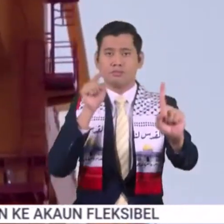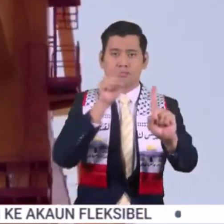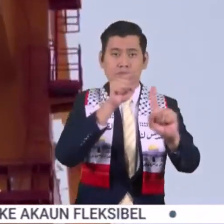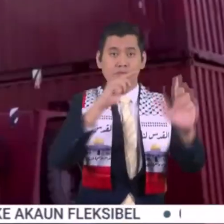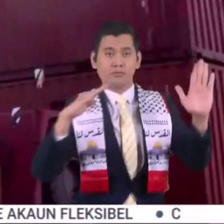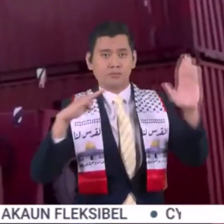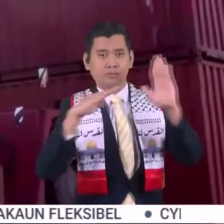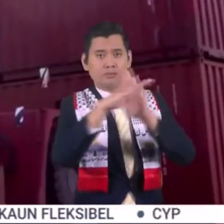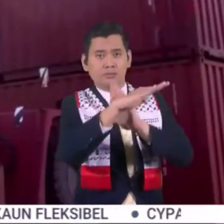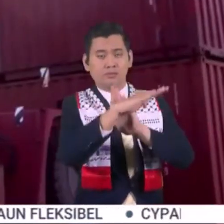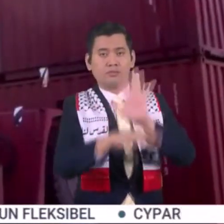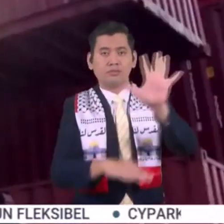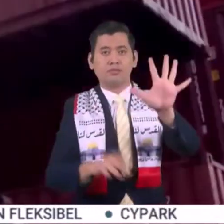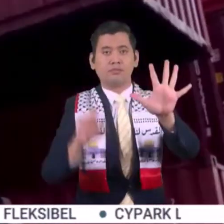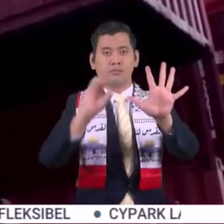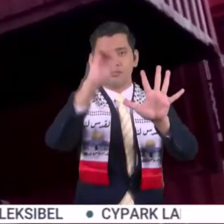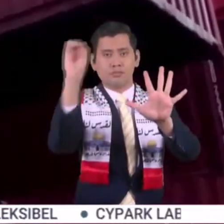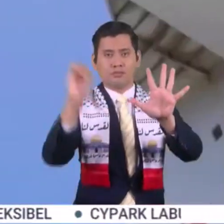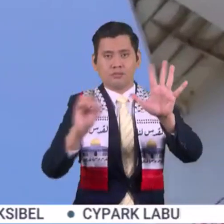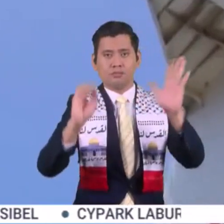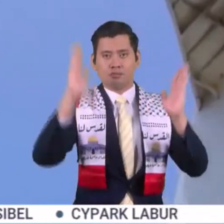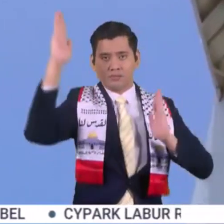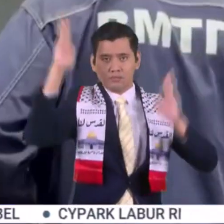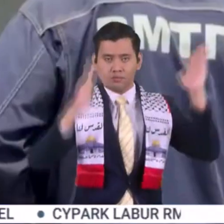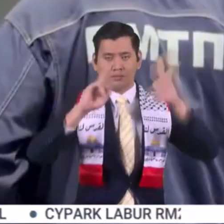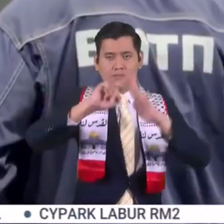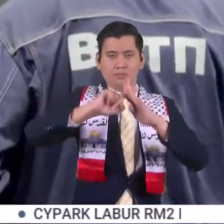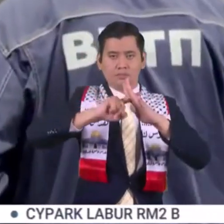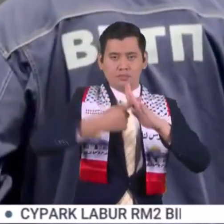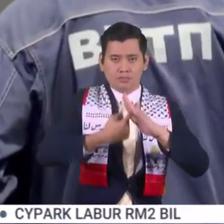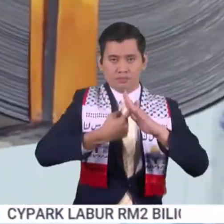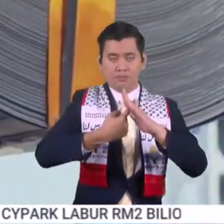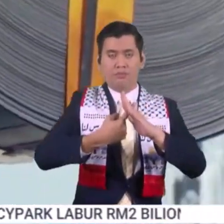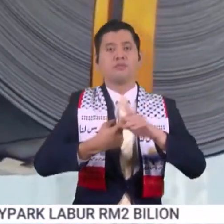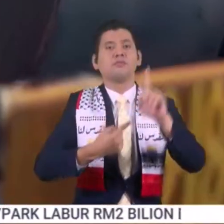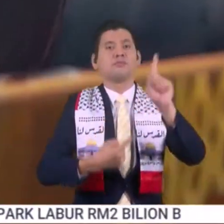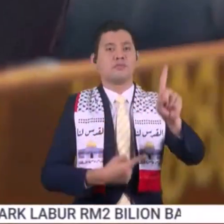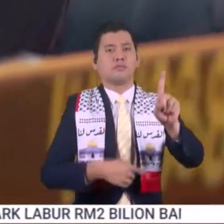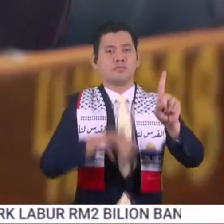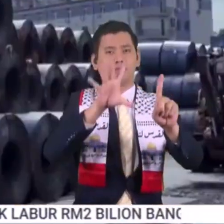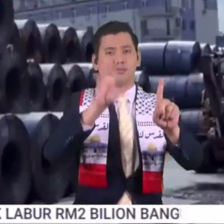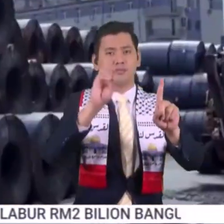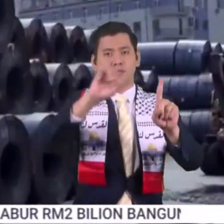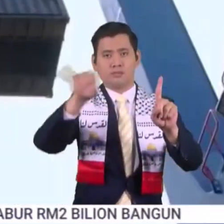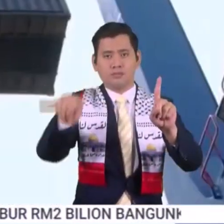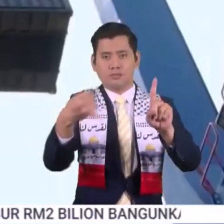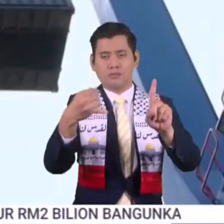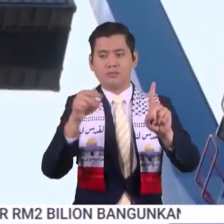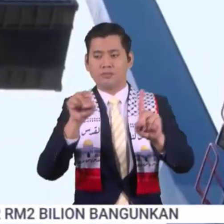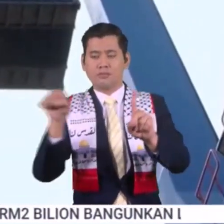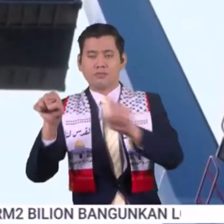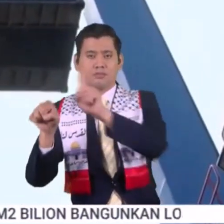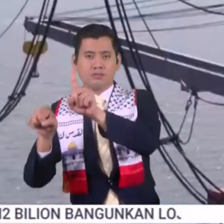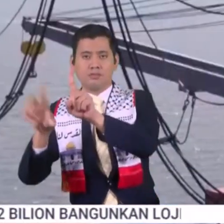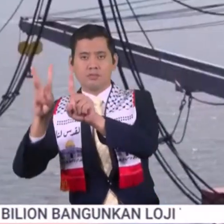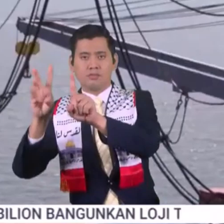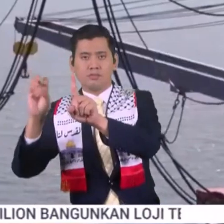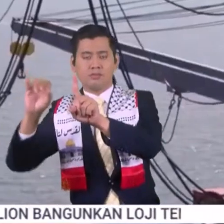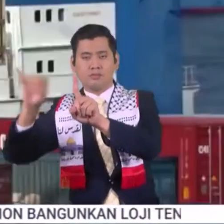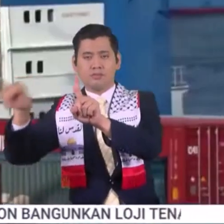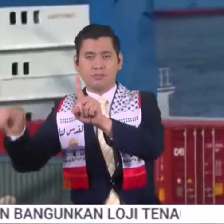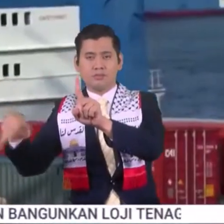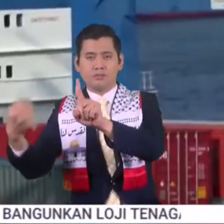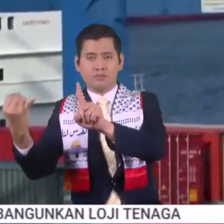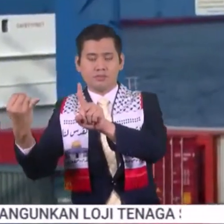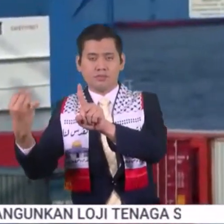5%. Malaysia bermula pada paras rendah dengan aliran keluar hampir 150 juta hingga 160 juta dolar